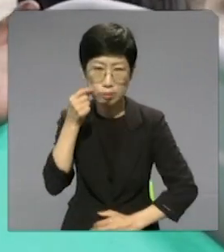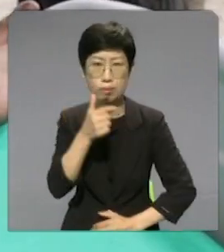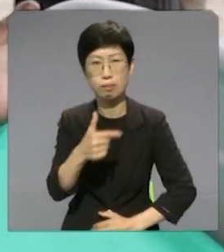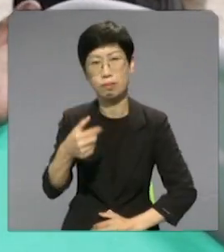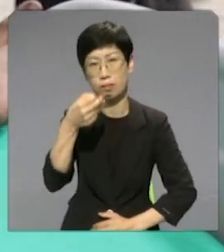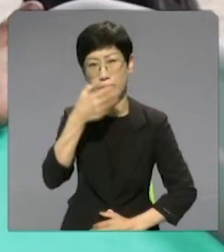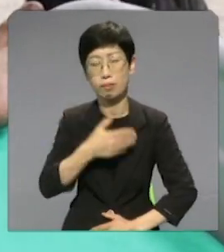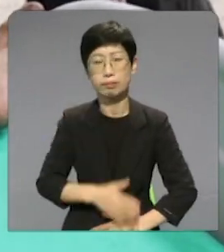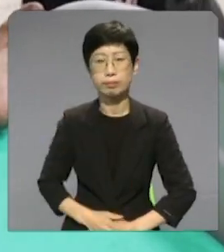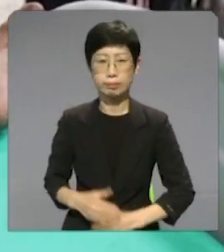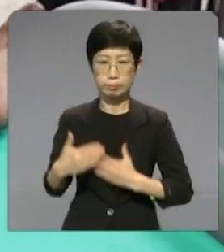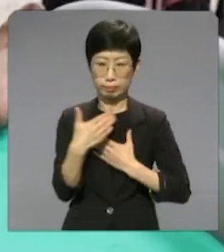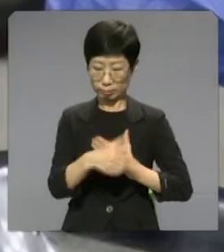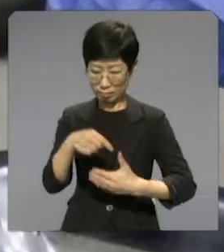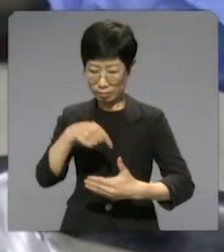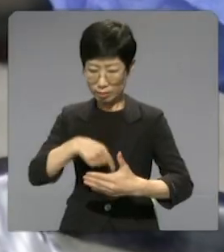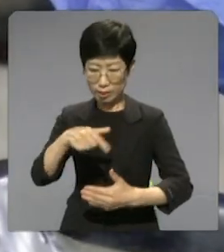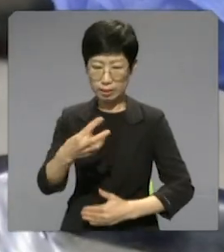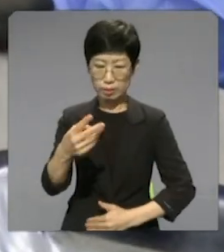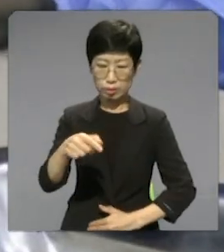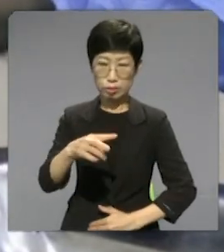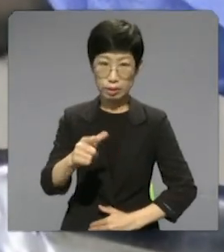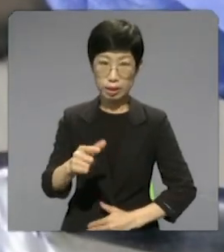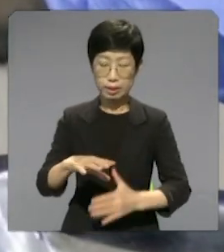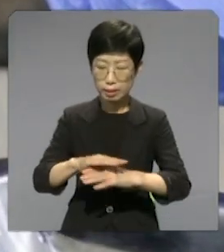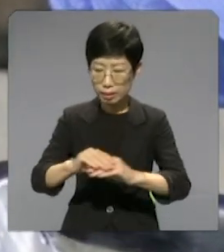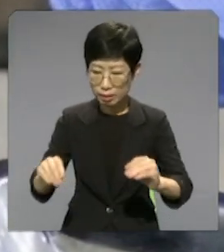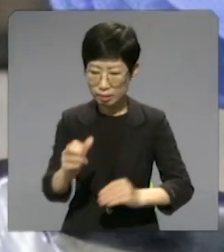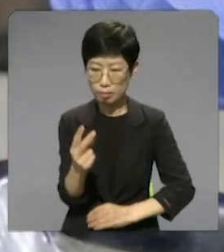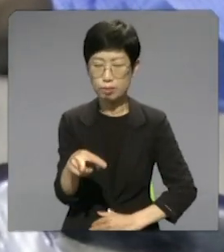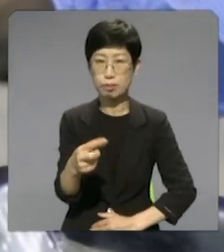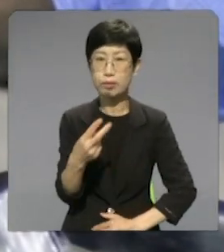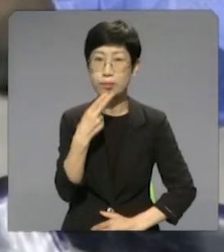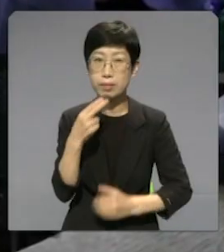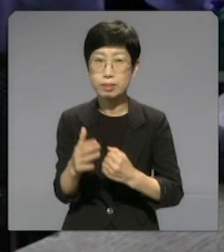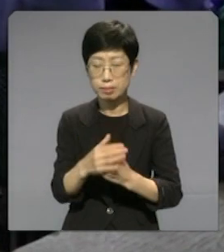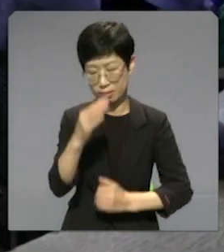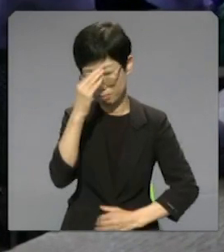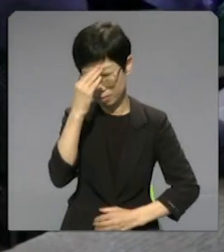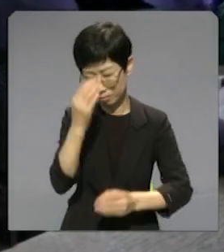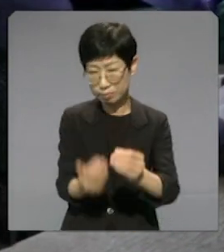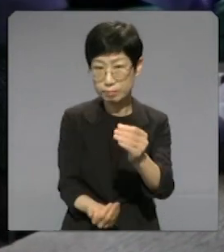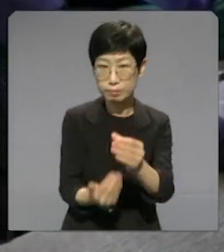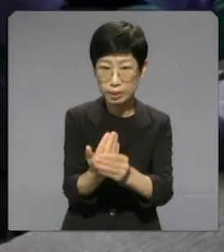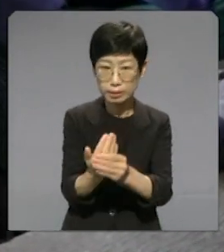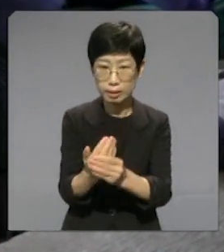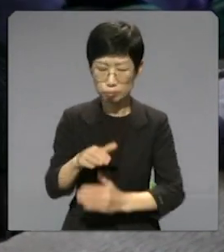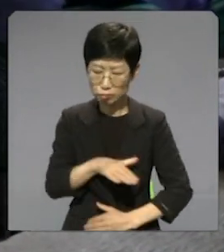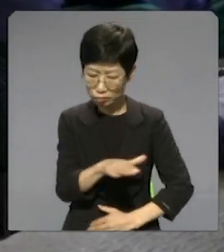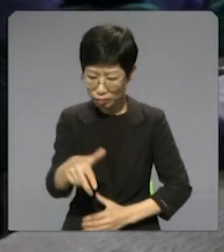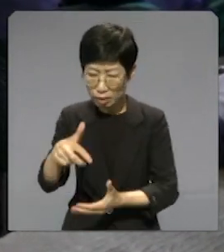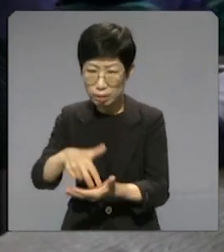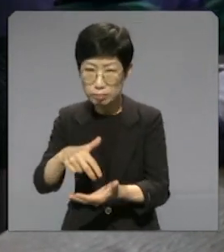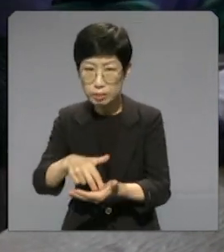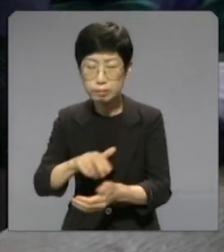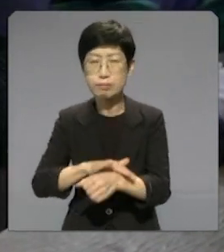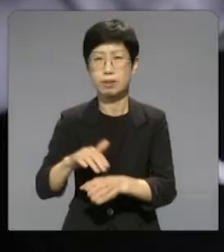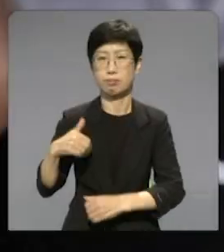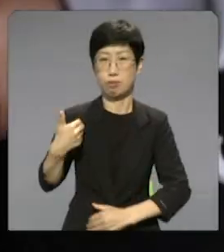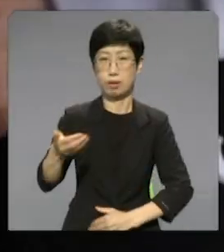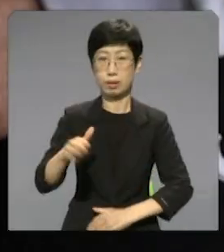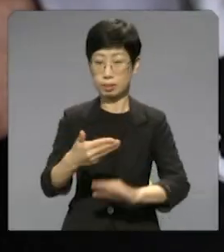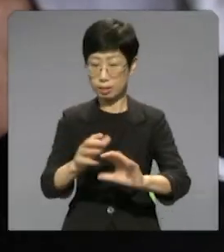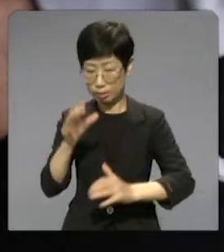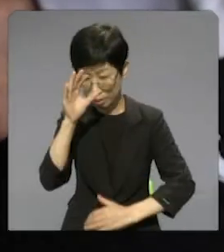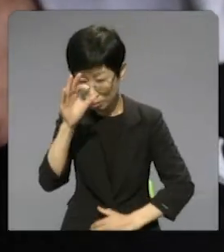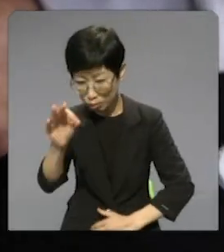셀리악병은 몸 안에 글루텐을 처리하는 효소가 없어 생기는 알레르기 질환으로 우리에게는 생소하지만 해외에는 비교적